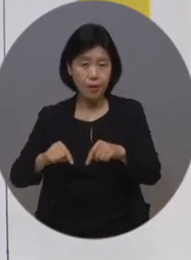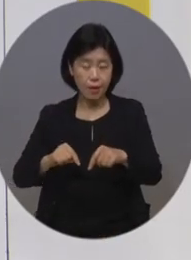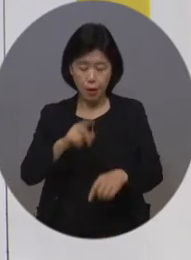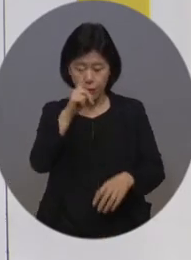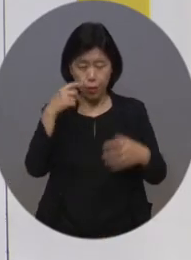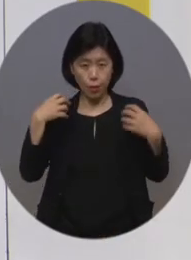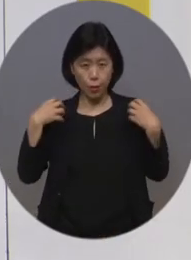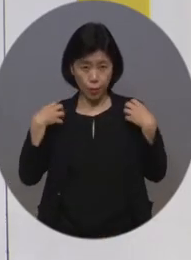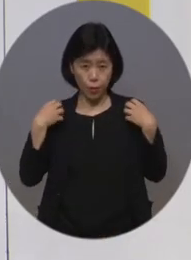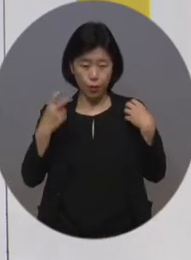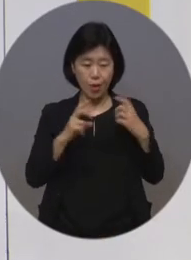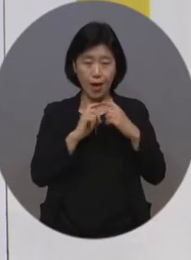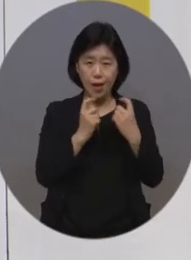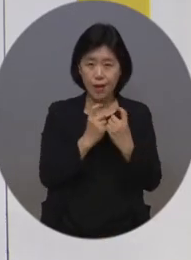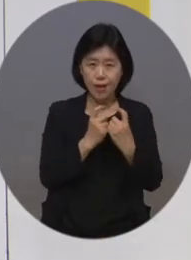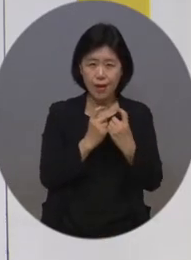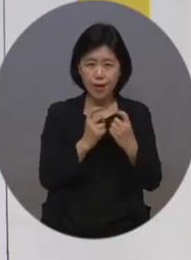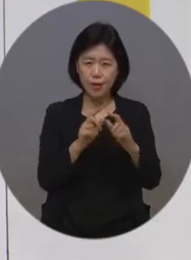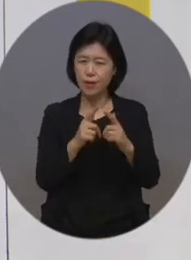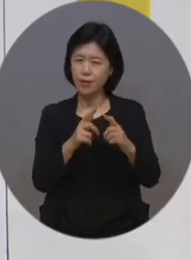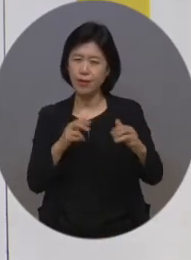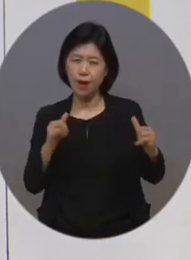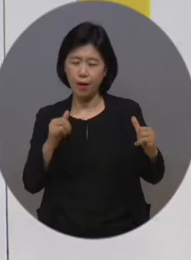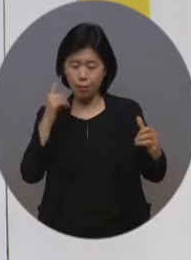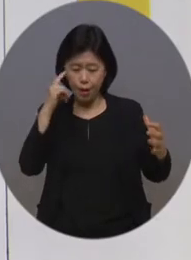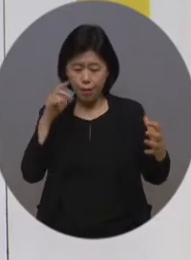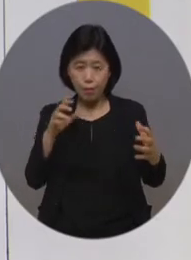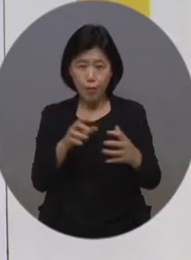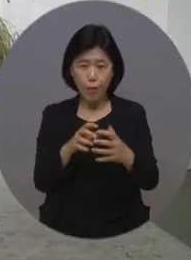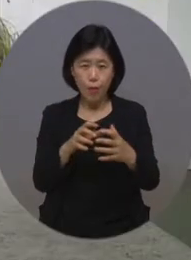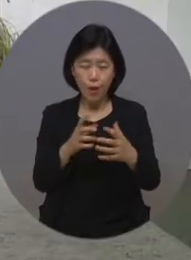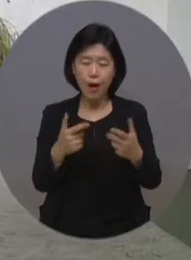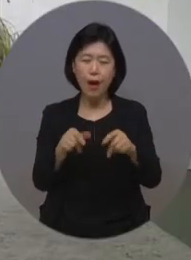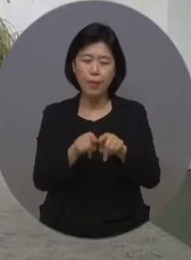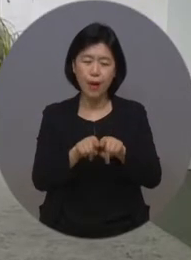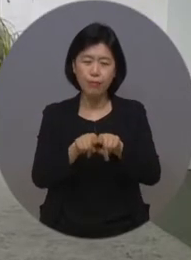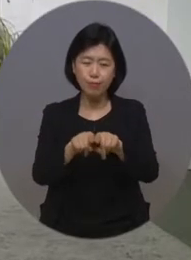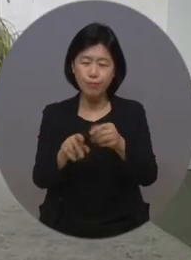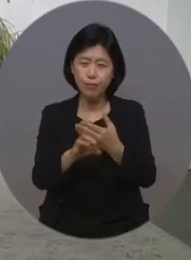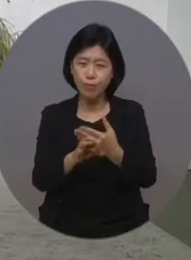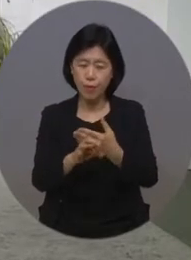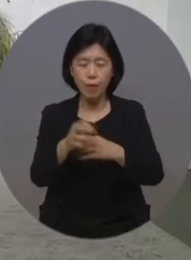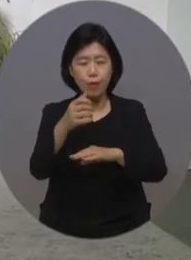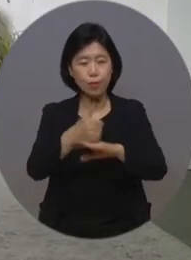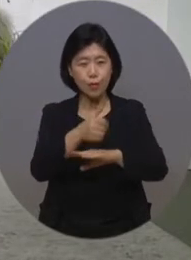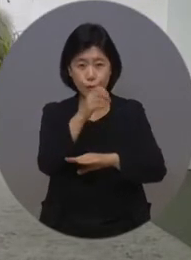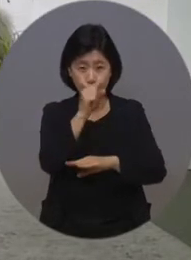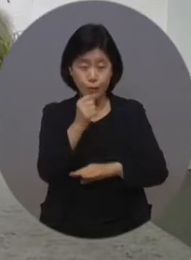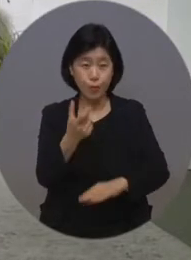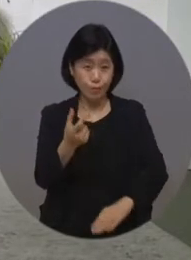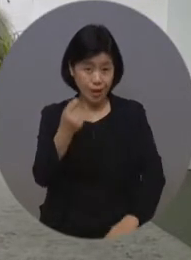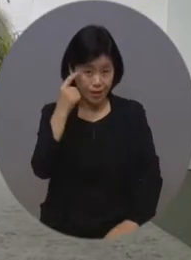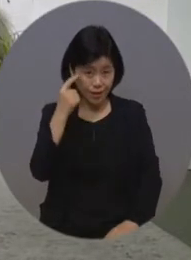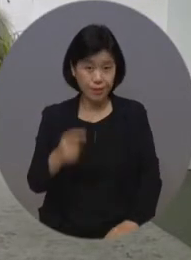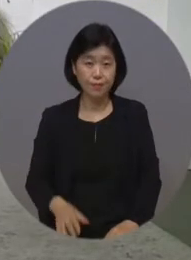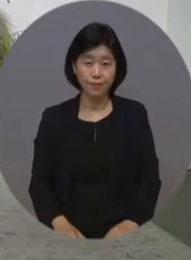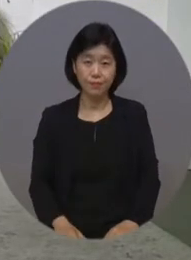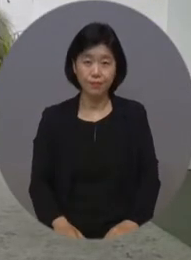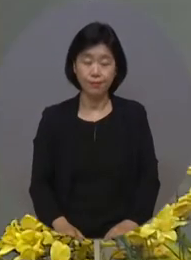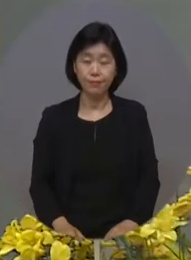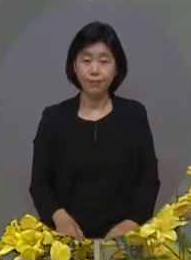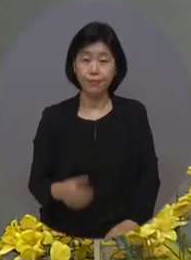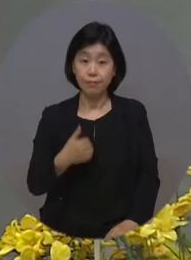좋은 모델이 나올 수 있구나 아 그걸 실험을 하고 있습니다 제가 이렇게 제주도에 이렇게 장애 복지 과장님 의 정결 걸